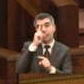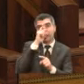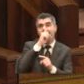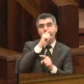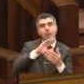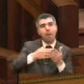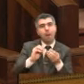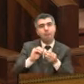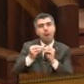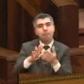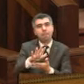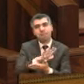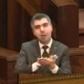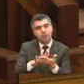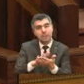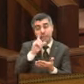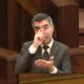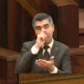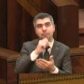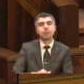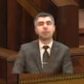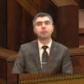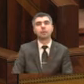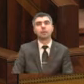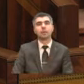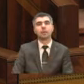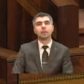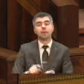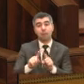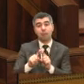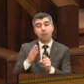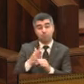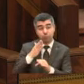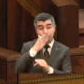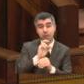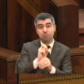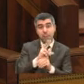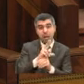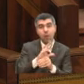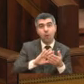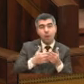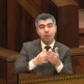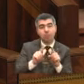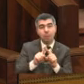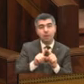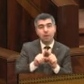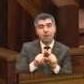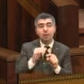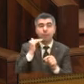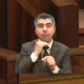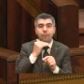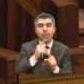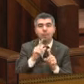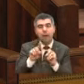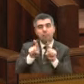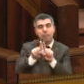كارثيه تندر بالخطر. الى سقت فيها السيد الوزير ستتخذون قرارا عاجلا بضروره اصلاحها قبل ان